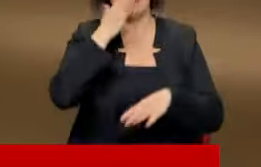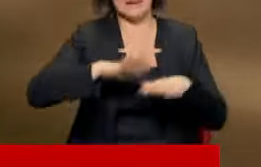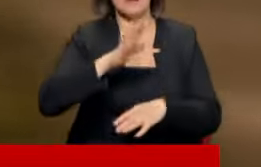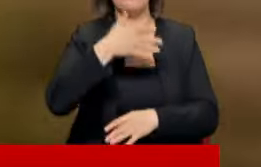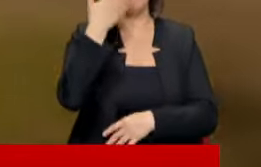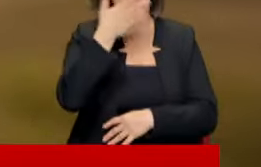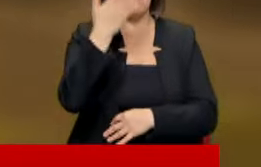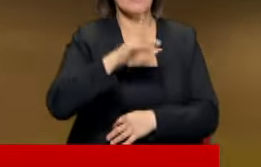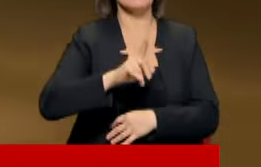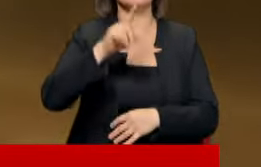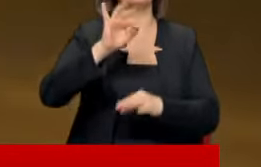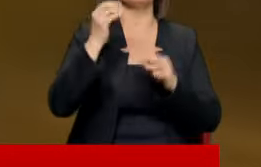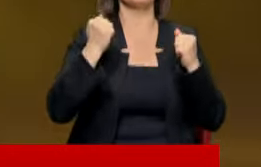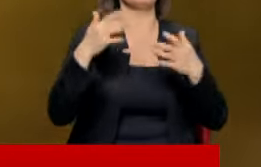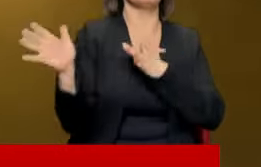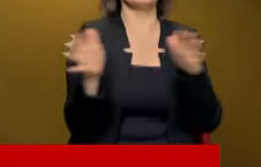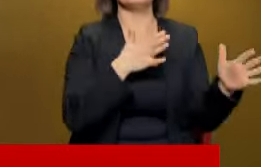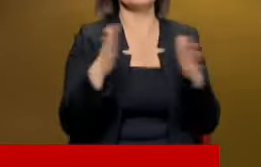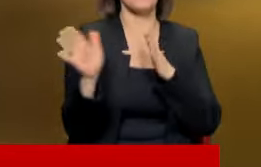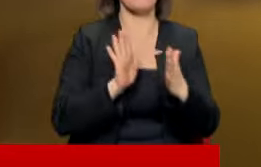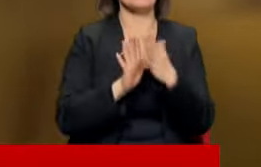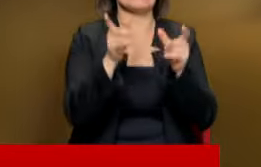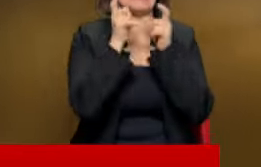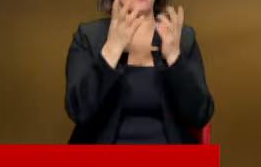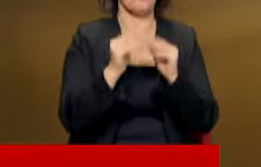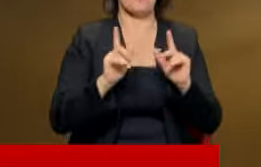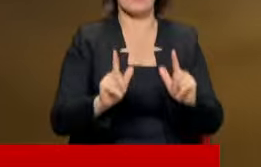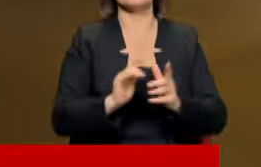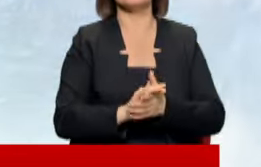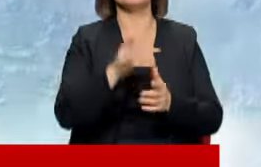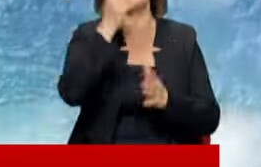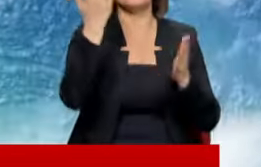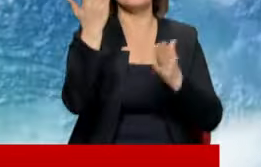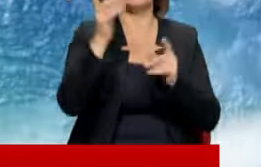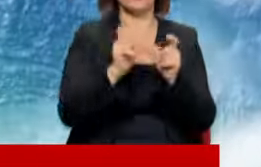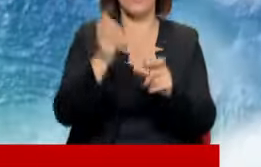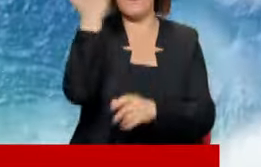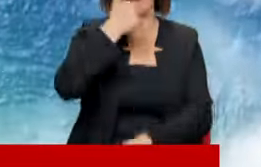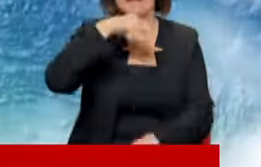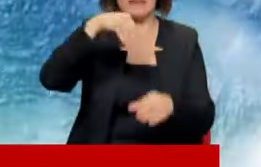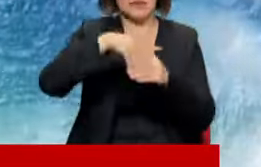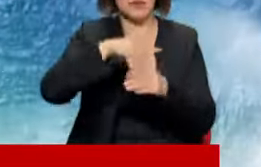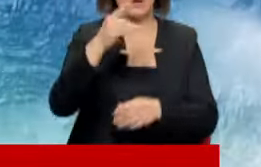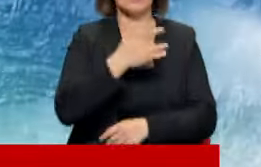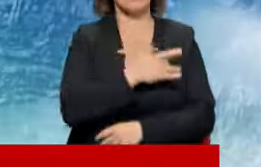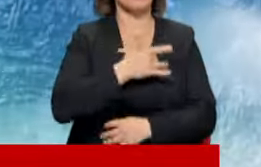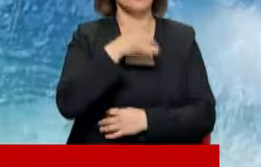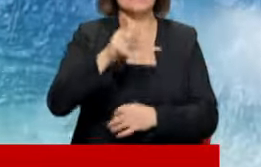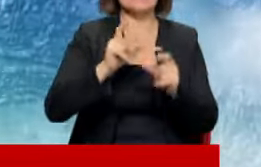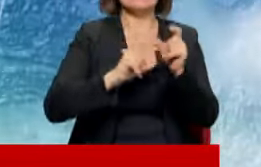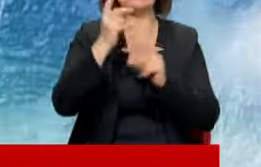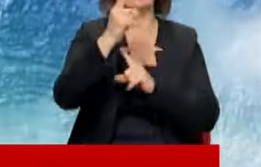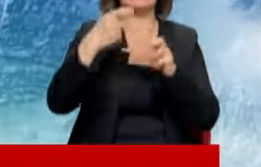Ege'de ise bugün beklenen kuvvetli fırtınaya karşı tedbirli olunmalı. Doğu Karadeniz'in iç kesimleri, Doğu Anadolu'nun doğusu ve